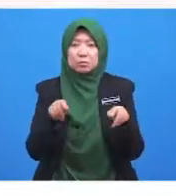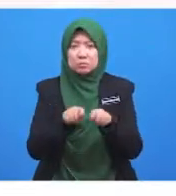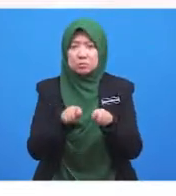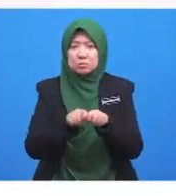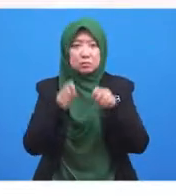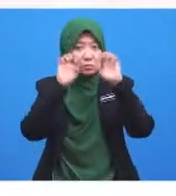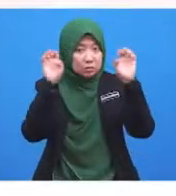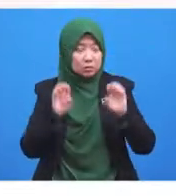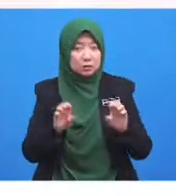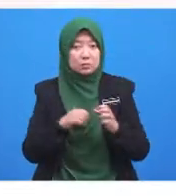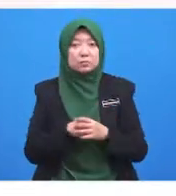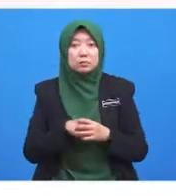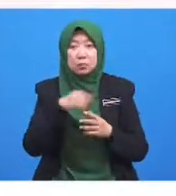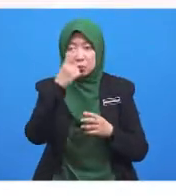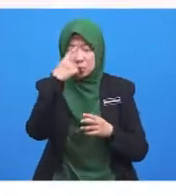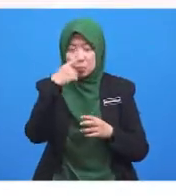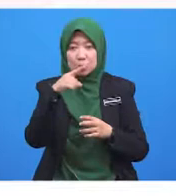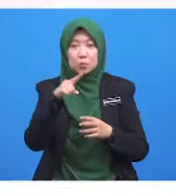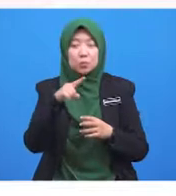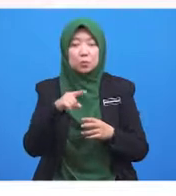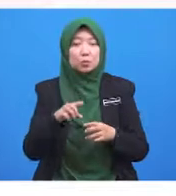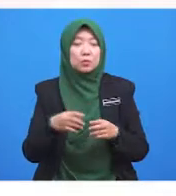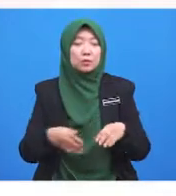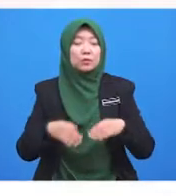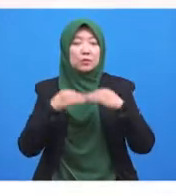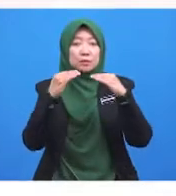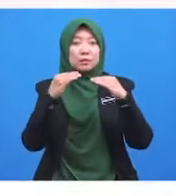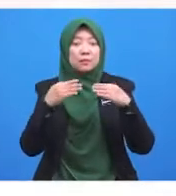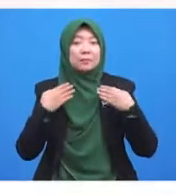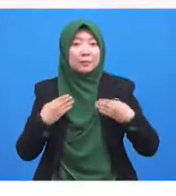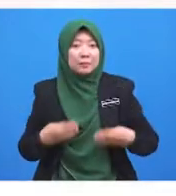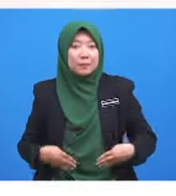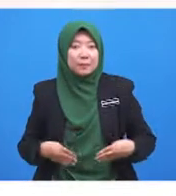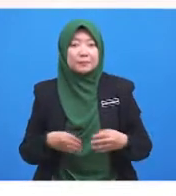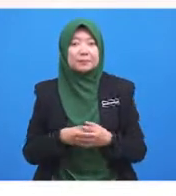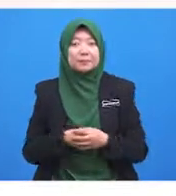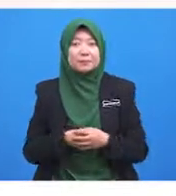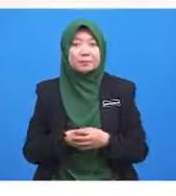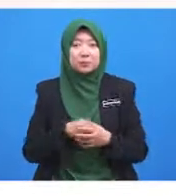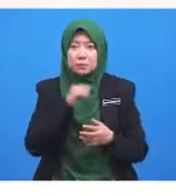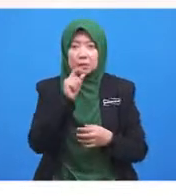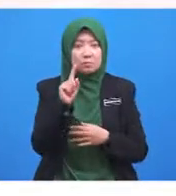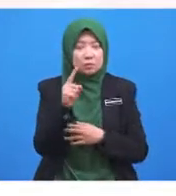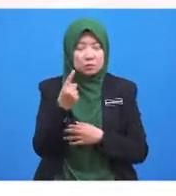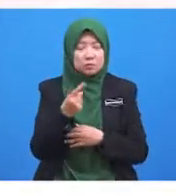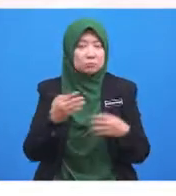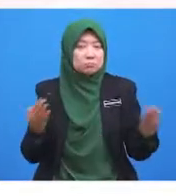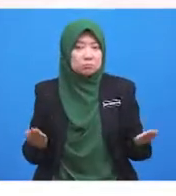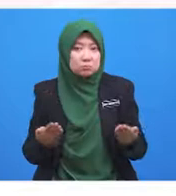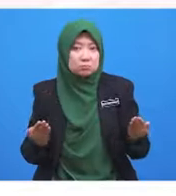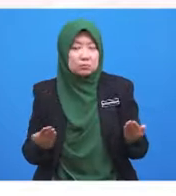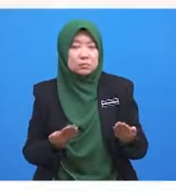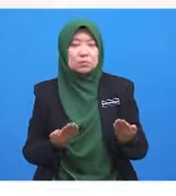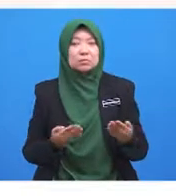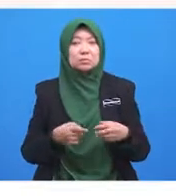pasif untuk meningkatkan tonasi kondisi otot badan. Rawatan faradik ini bukan sahaja merangsang ketegangan otot,